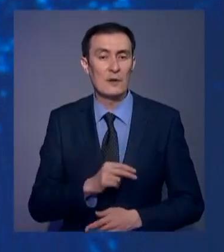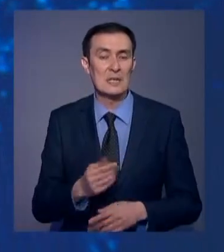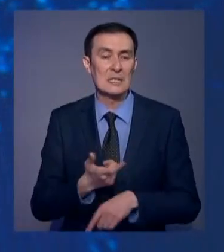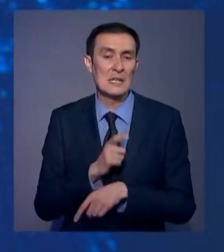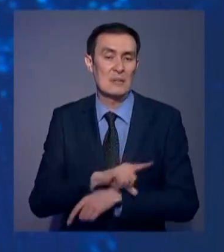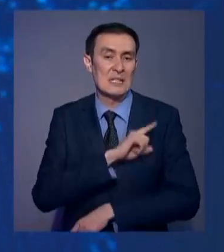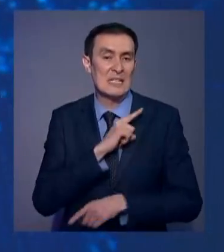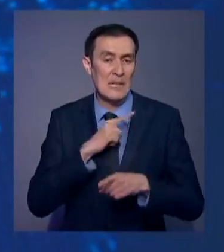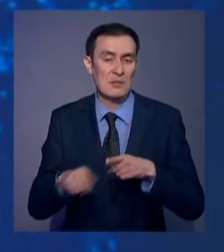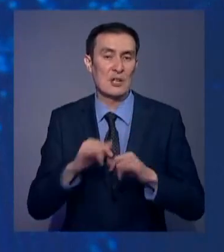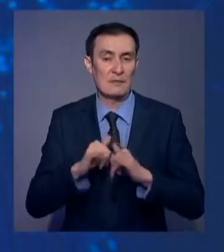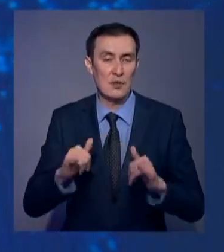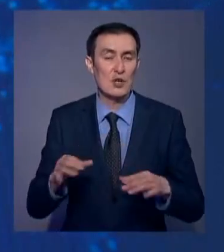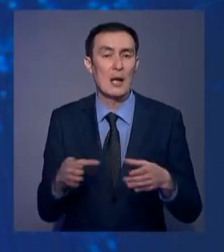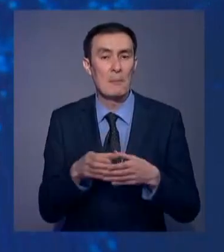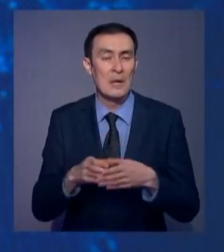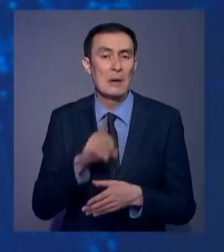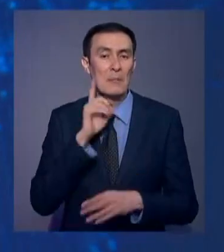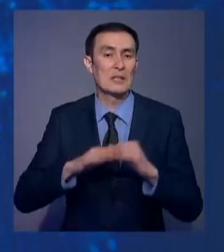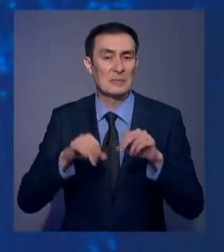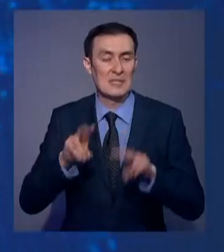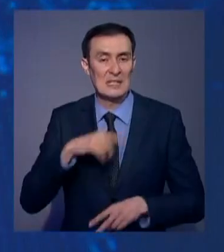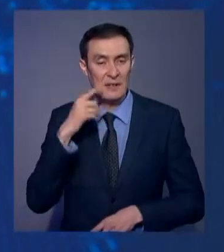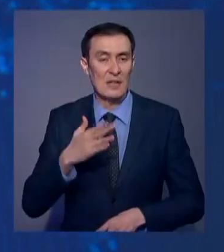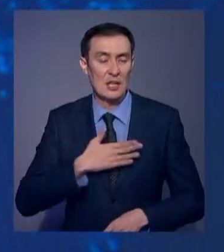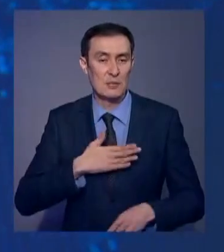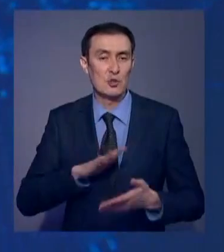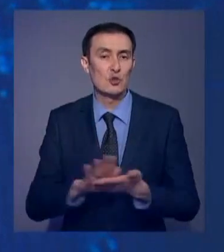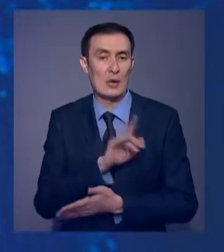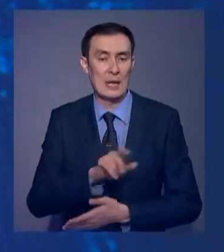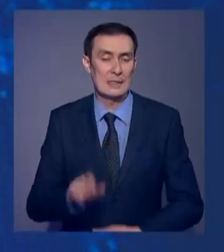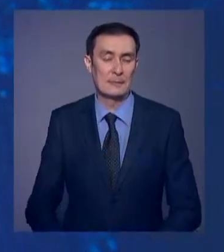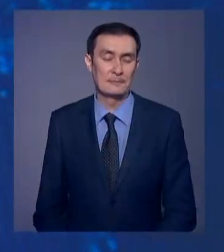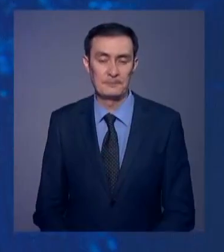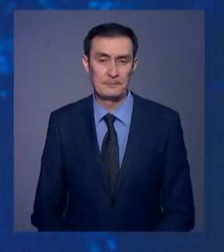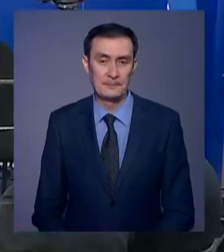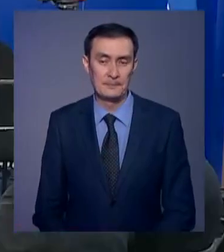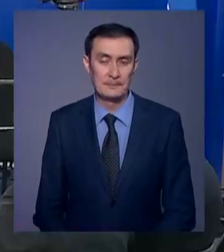самых динамично развивающихся компаний молодые сотрудники рассказали нашим журналистам.